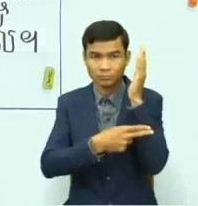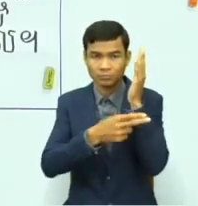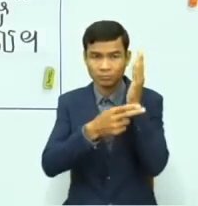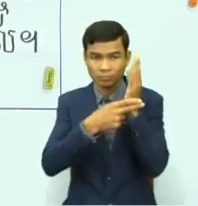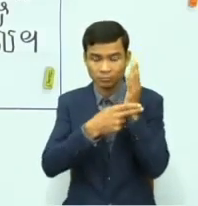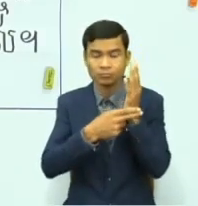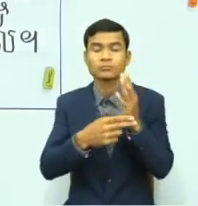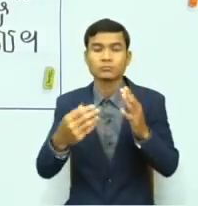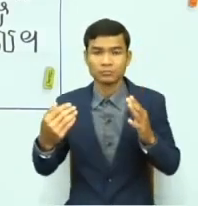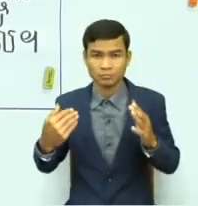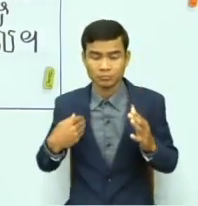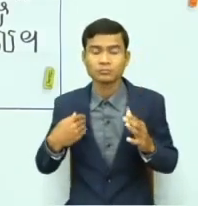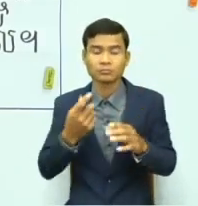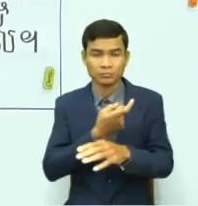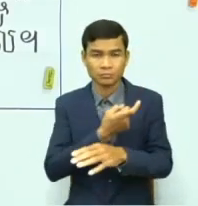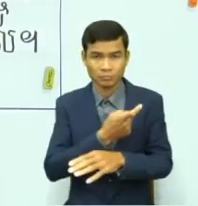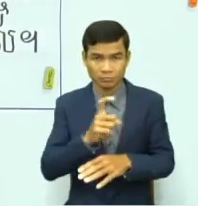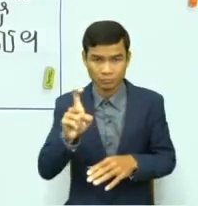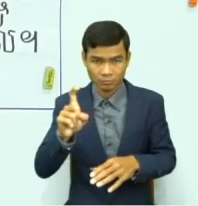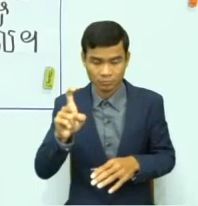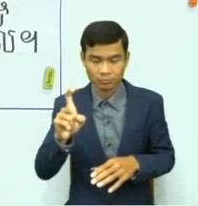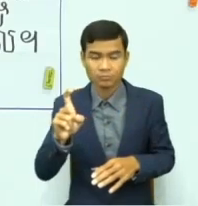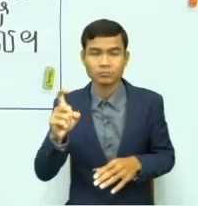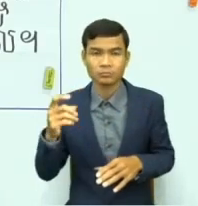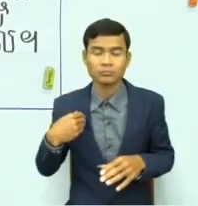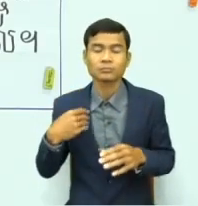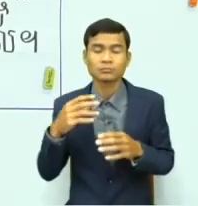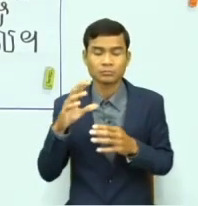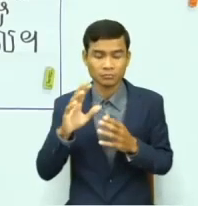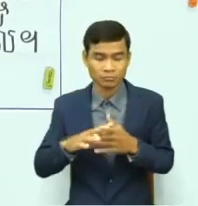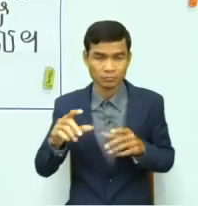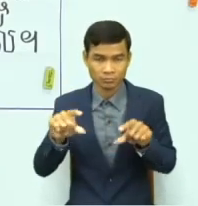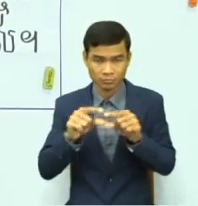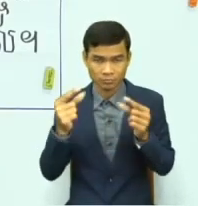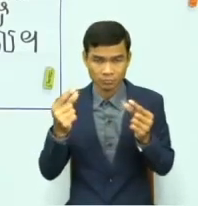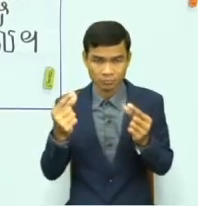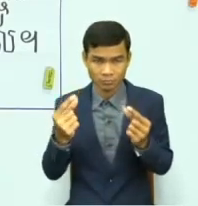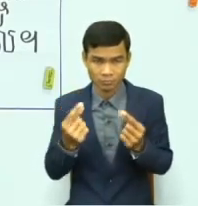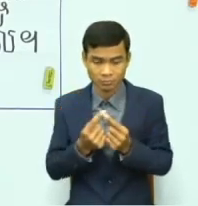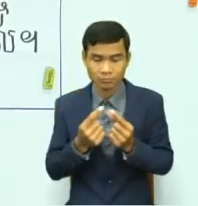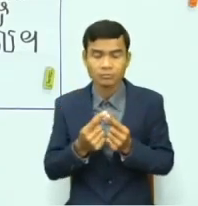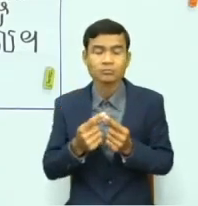chân nìa thán nâng khlập cầm sàn nế nìa